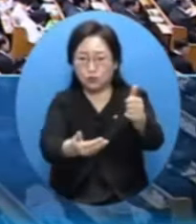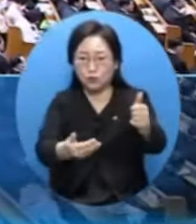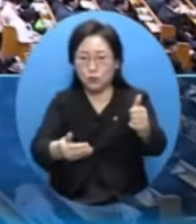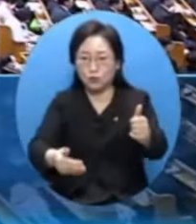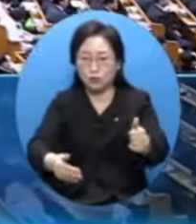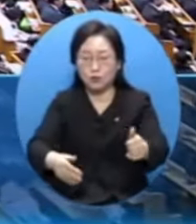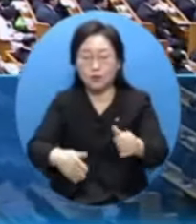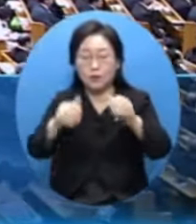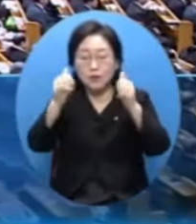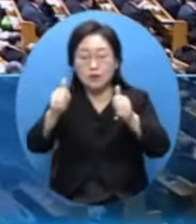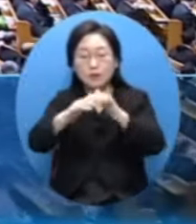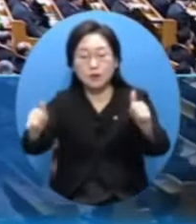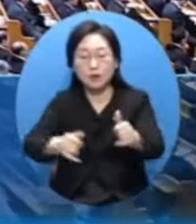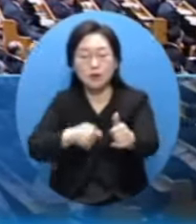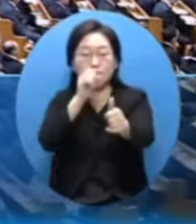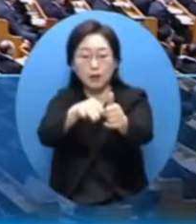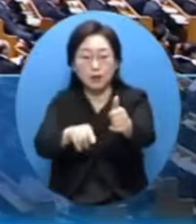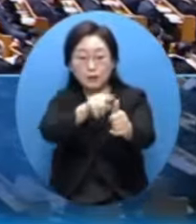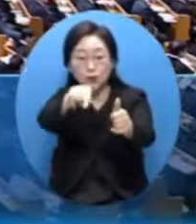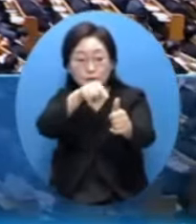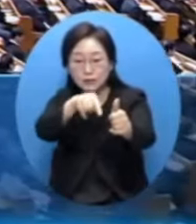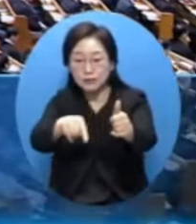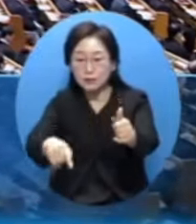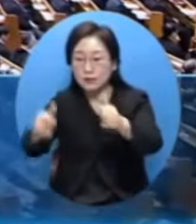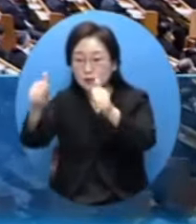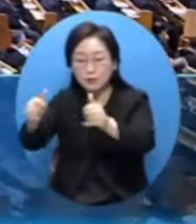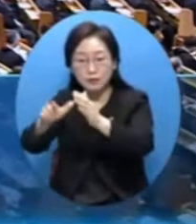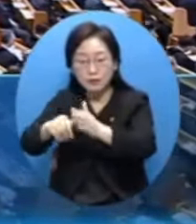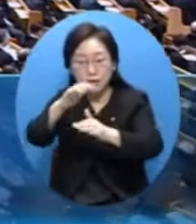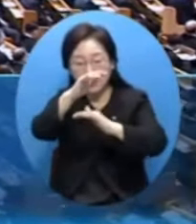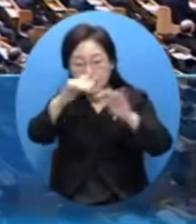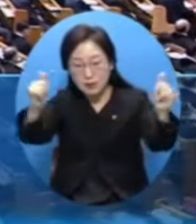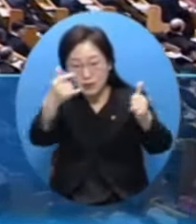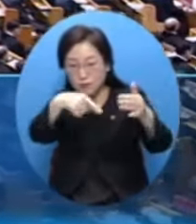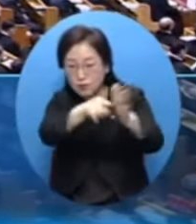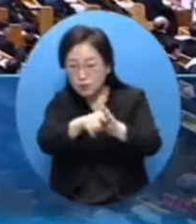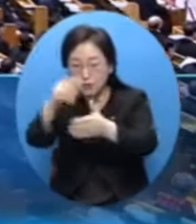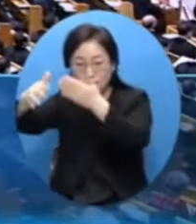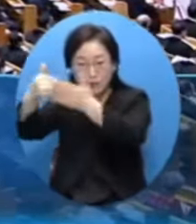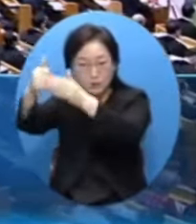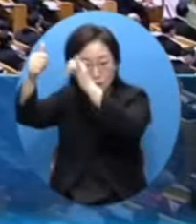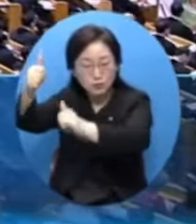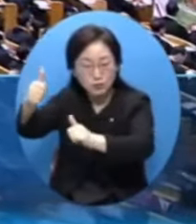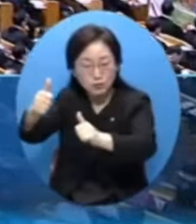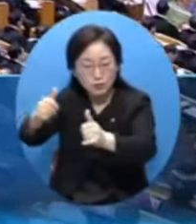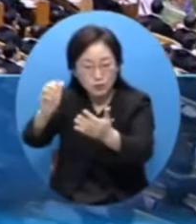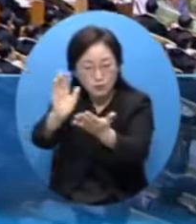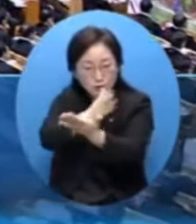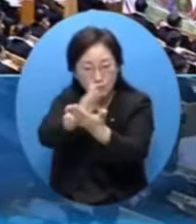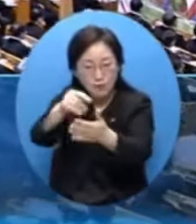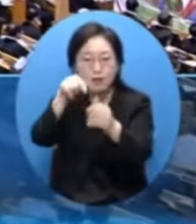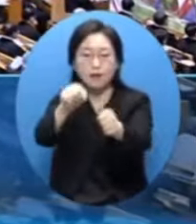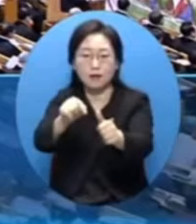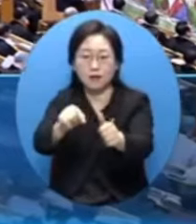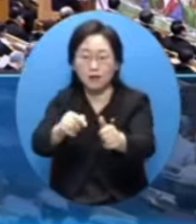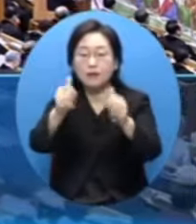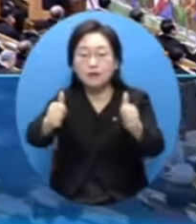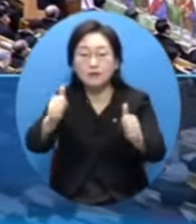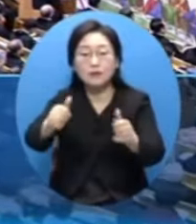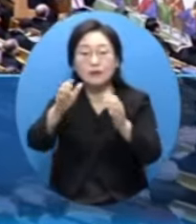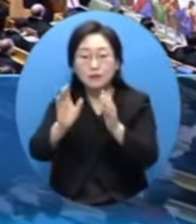너희가 재판하는 것이 사람을 위하여 할 것인지 야훼를 위하여 할 것인지를 잘 살피라. 너희가 재판할